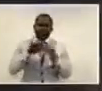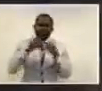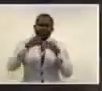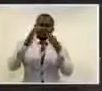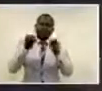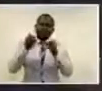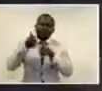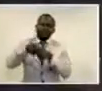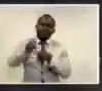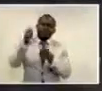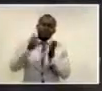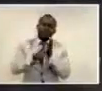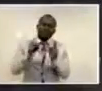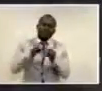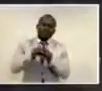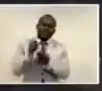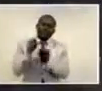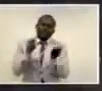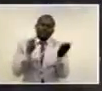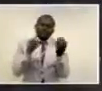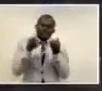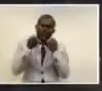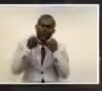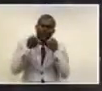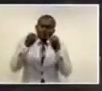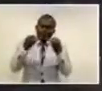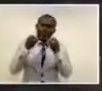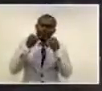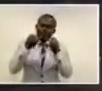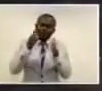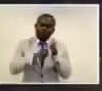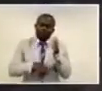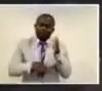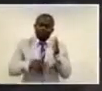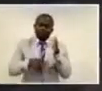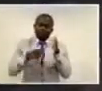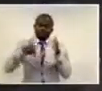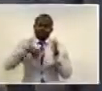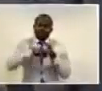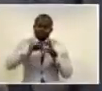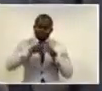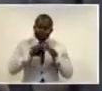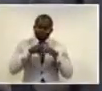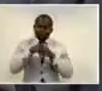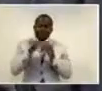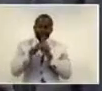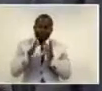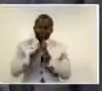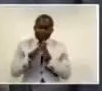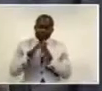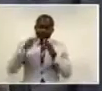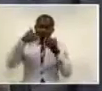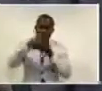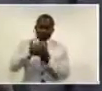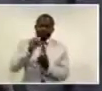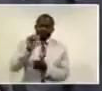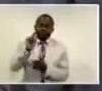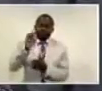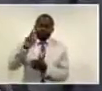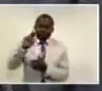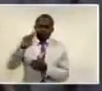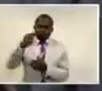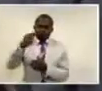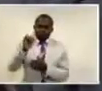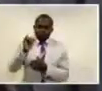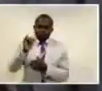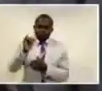bari hano icyo kibazo ibyo bibazo mubibagezaho bakababwira iki nge nahereye mu mudugudu nagarukiye ni Karongi uwanyakiye